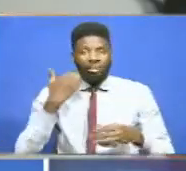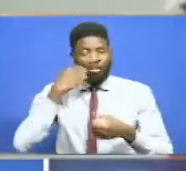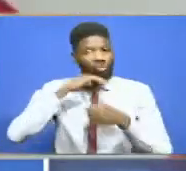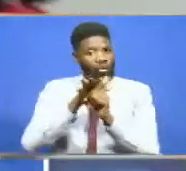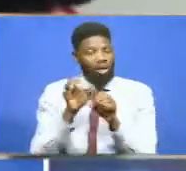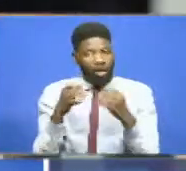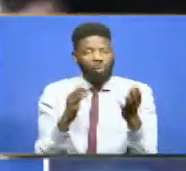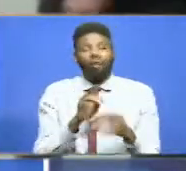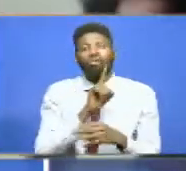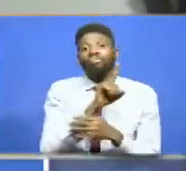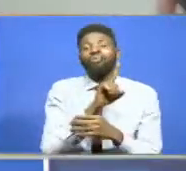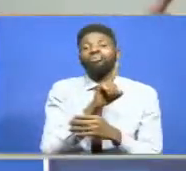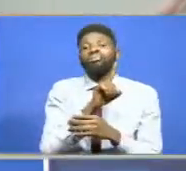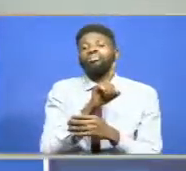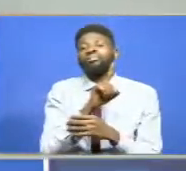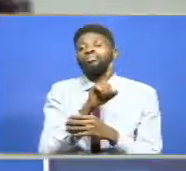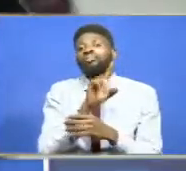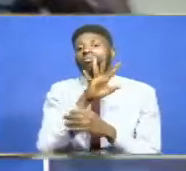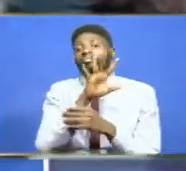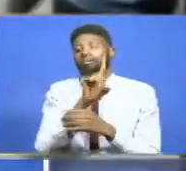ni